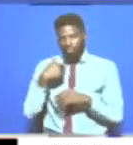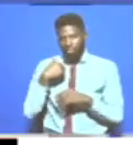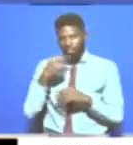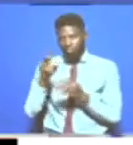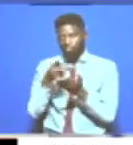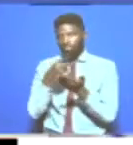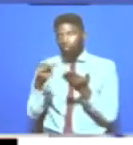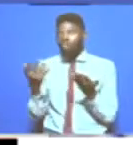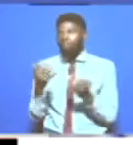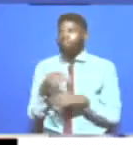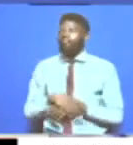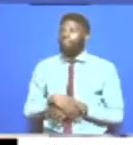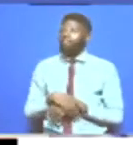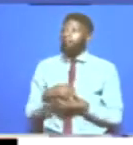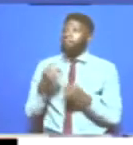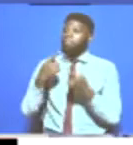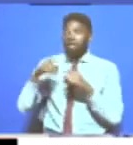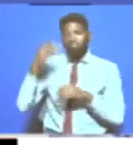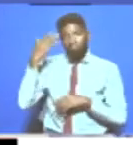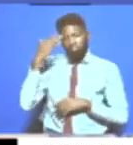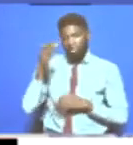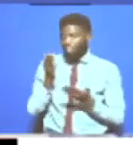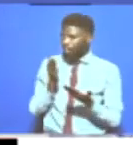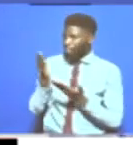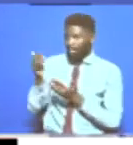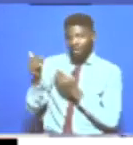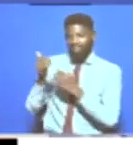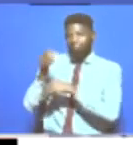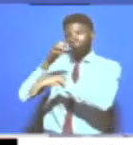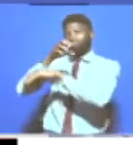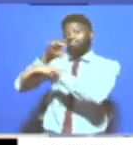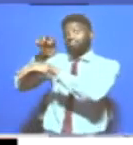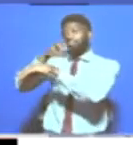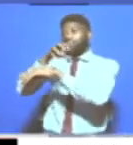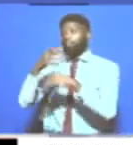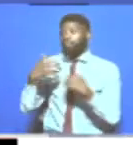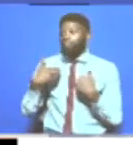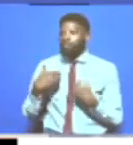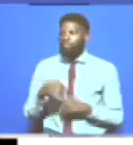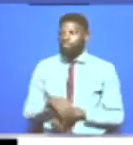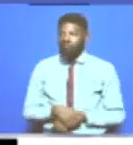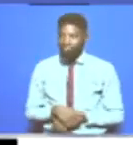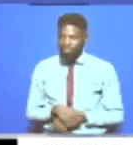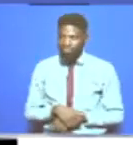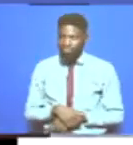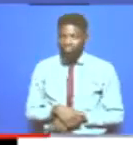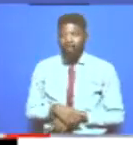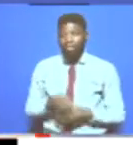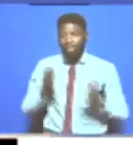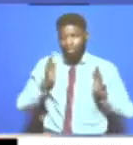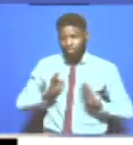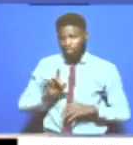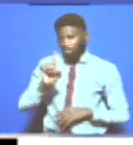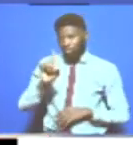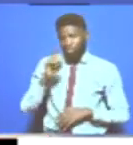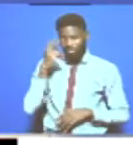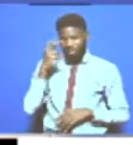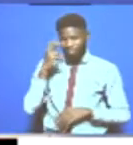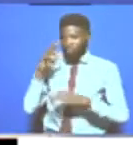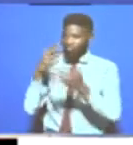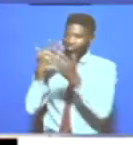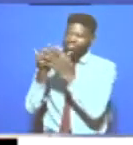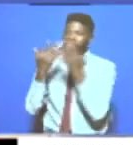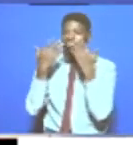Little did they know that a big brother nearby was watching. One of the suspects is now in police custody, courtesy of a